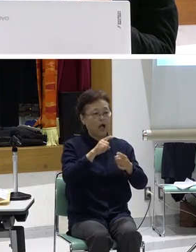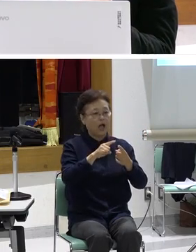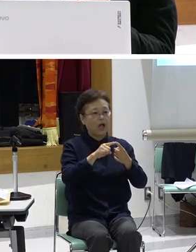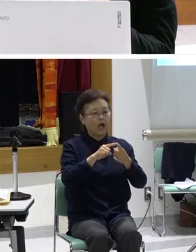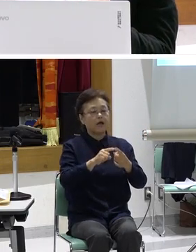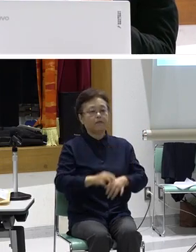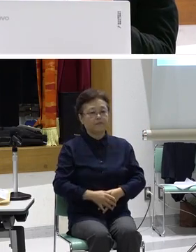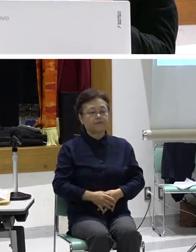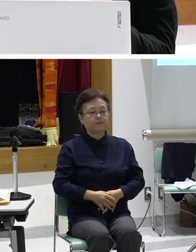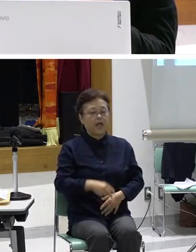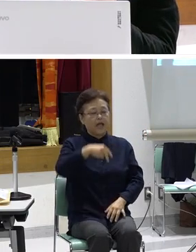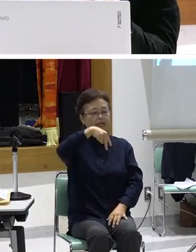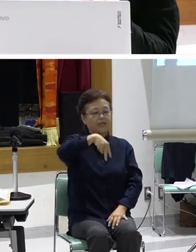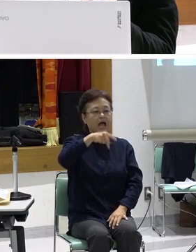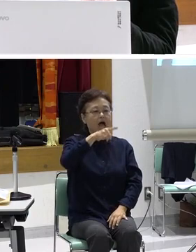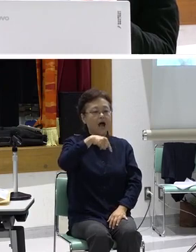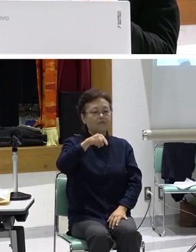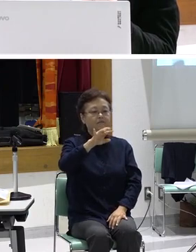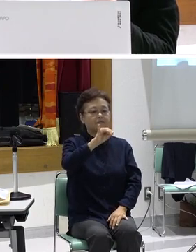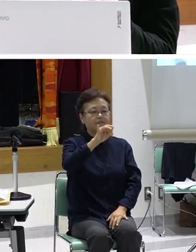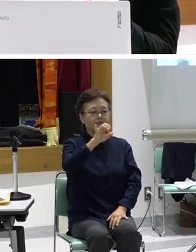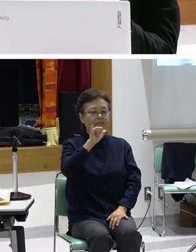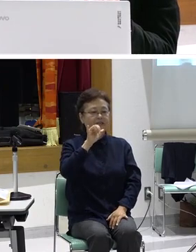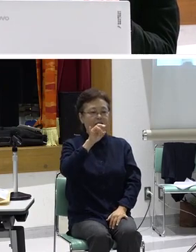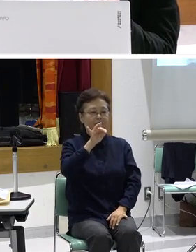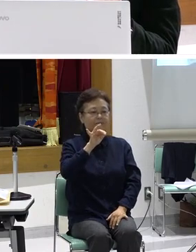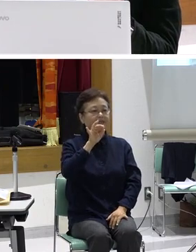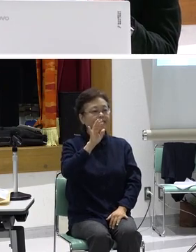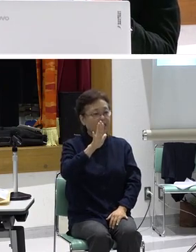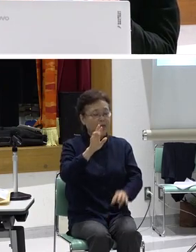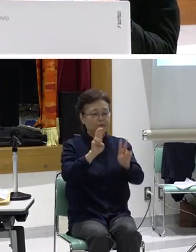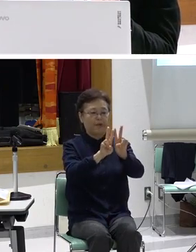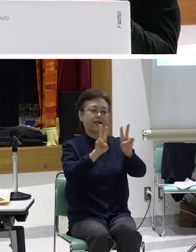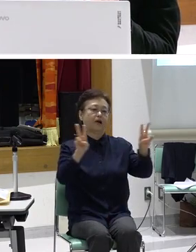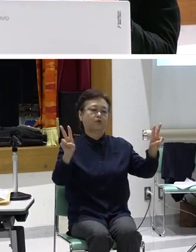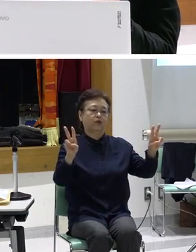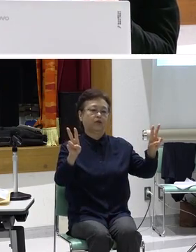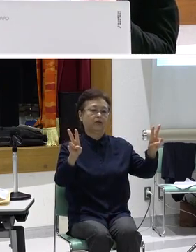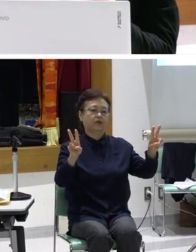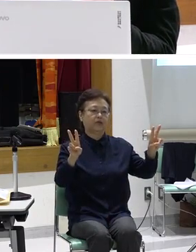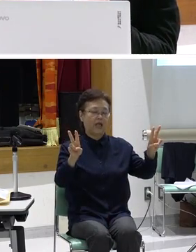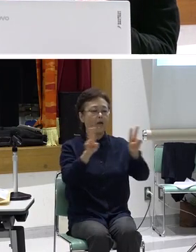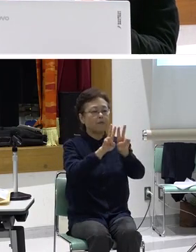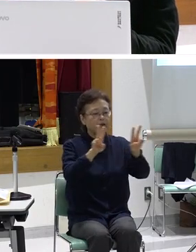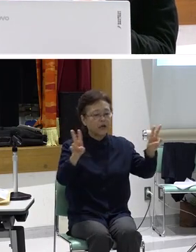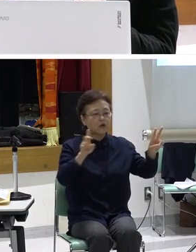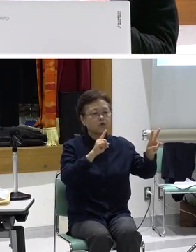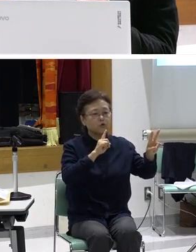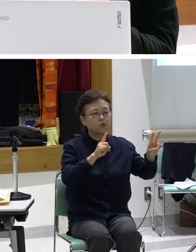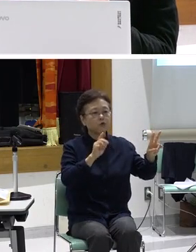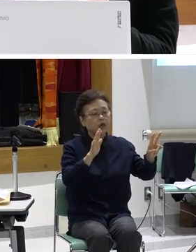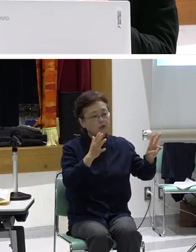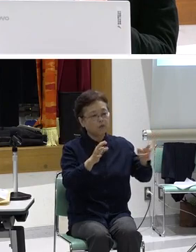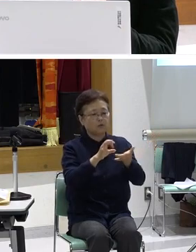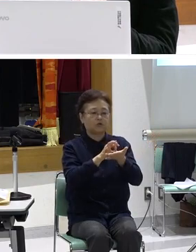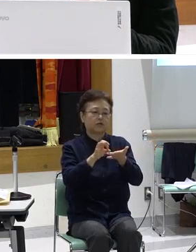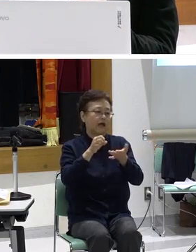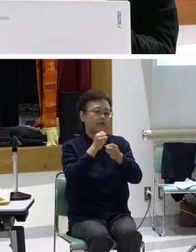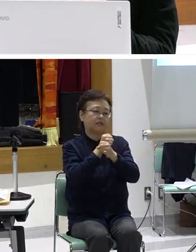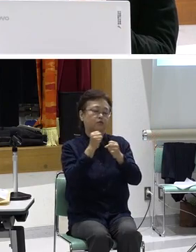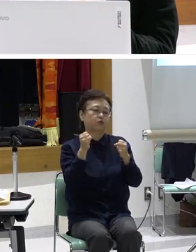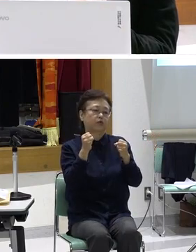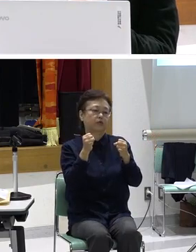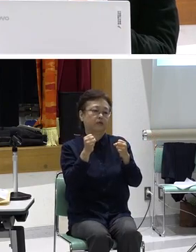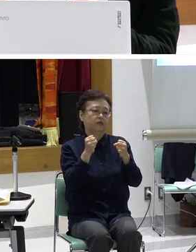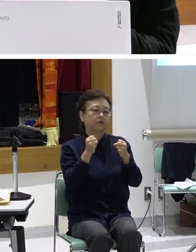ゃってバリアフリーという当社同士の間ではね、まあ、バリアフリーって言ってるけどあれ使いにくいよね、なんちゃってだよなみたいなふうなことをよく